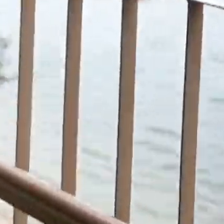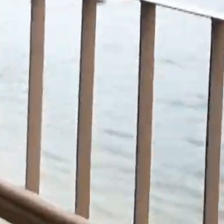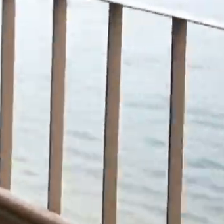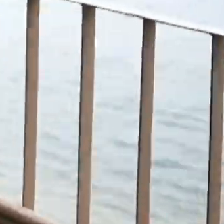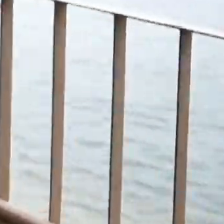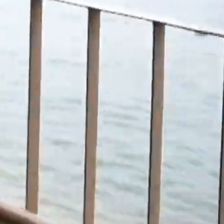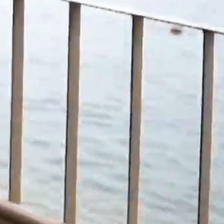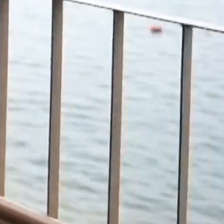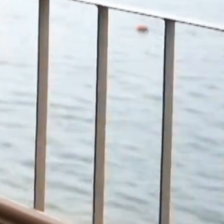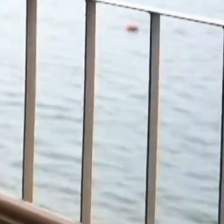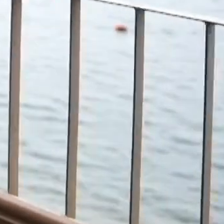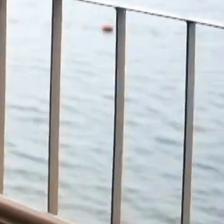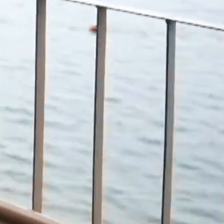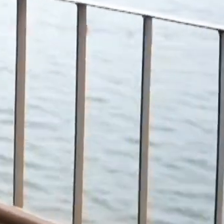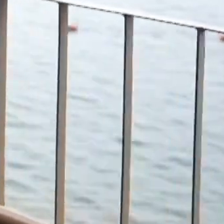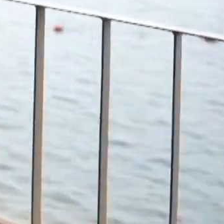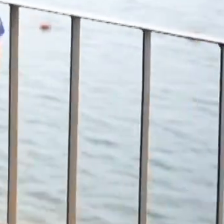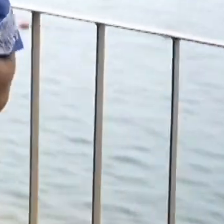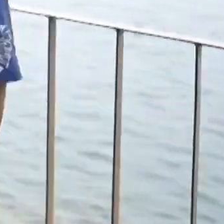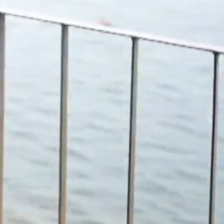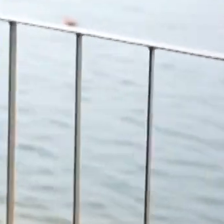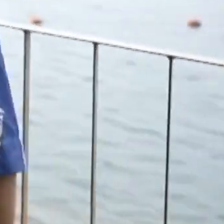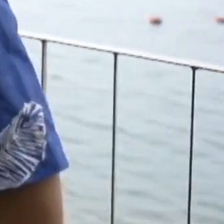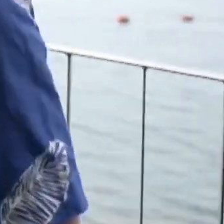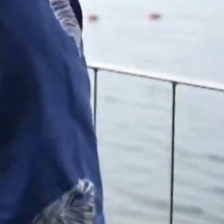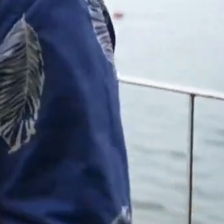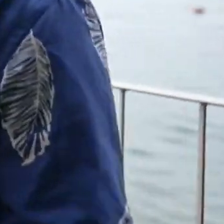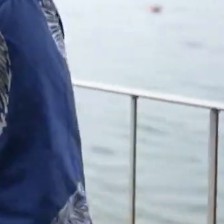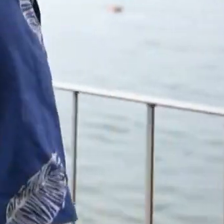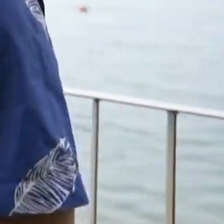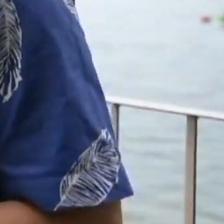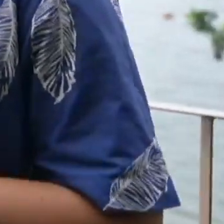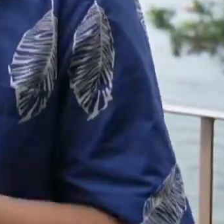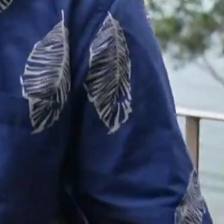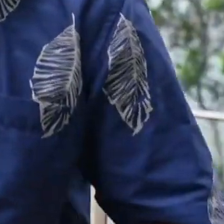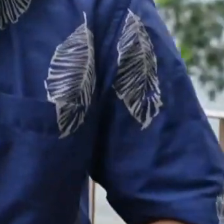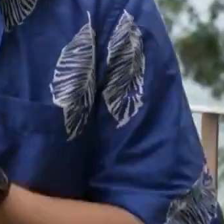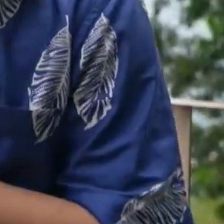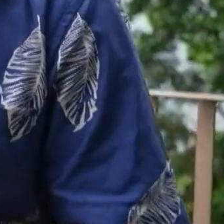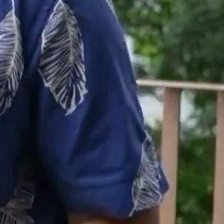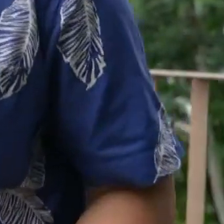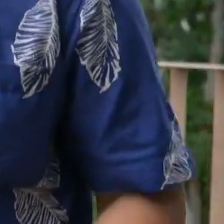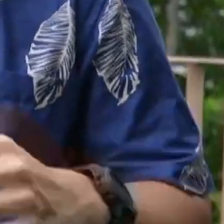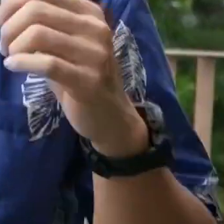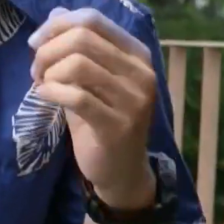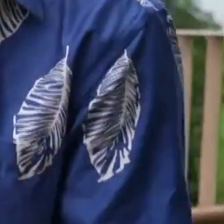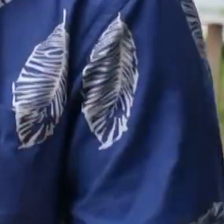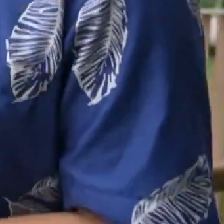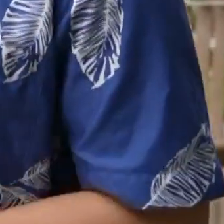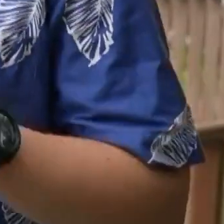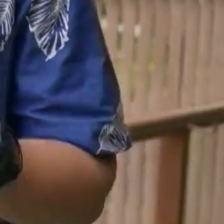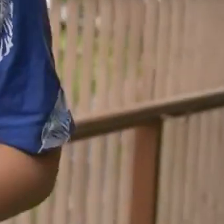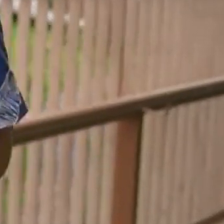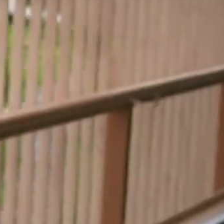สวัสดีครับปักหมุดจุดว้าวในวันนี้นะครับผมมาอยู่ที่จังหวัดอุบลราชธานีนะครับซึ่งที่จังหวัดอุบลเนี่ยมีสถานที่ท่องเที่ยวมากมายครับอาห